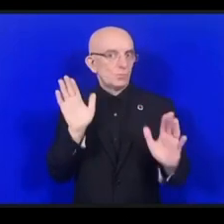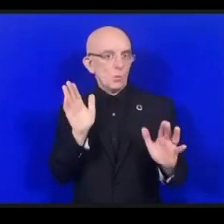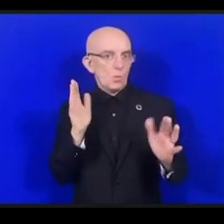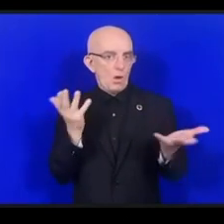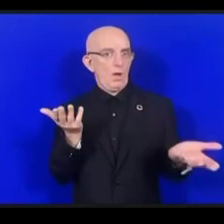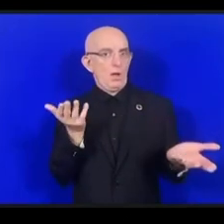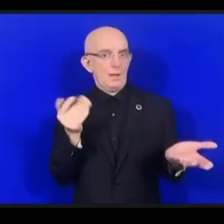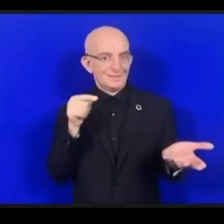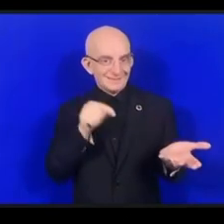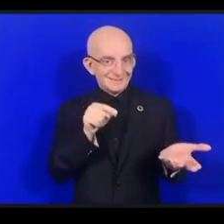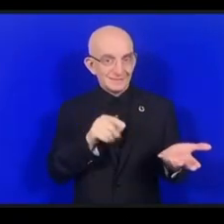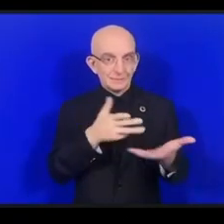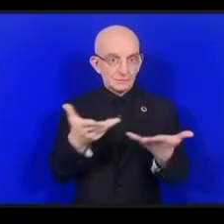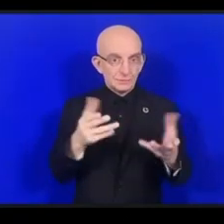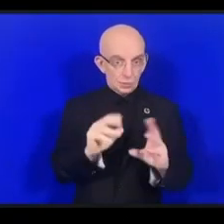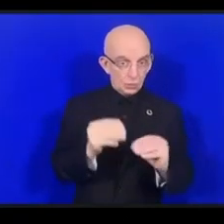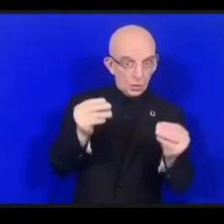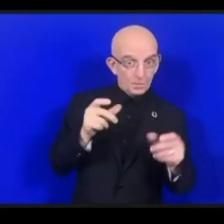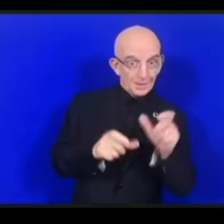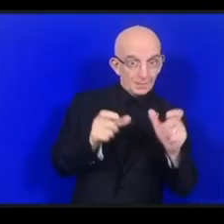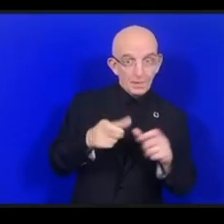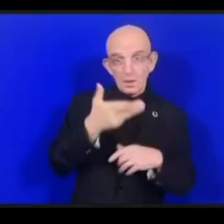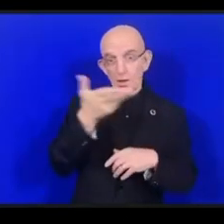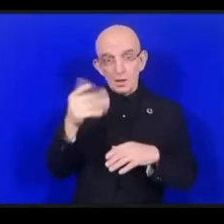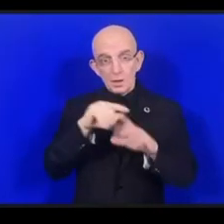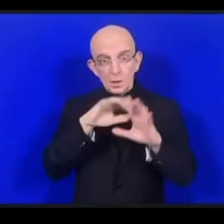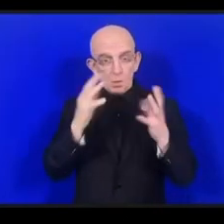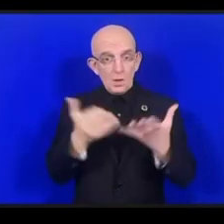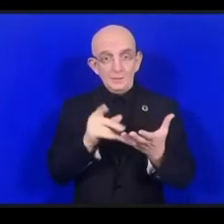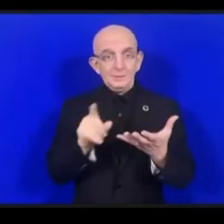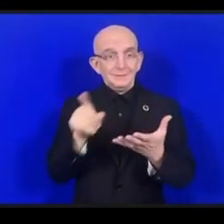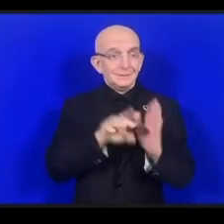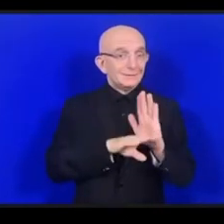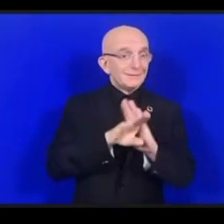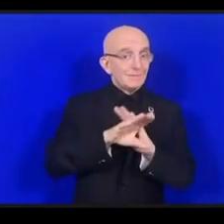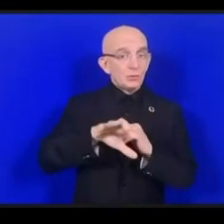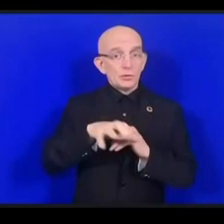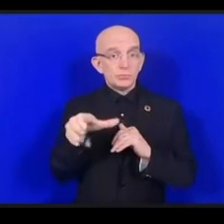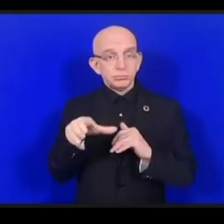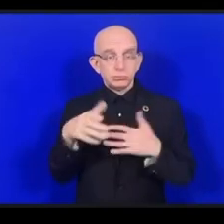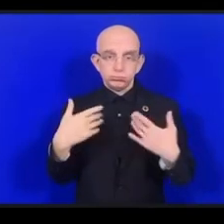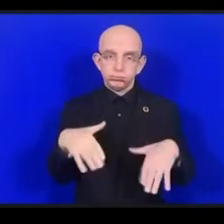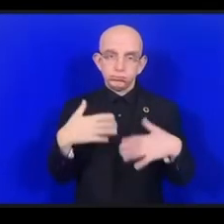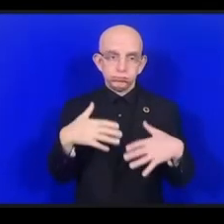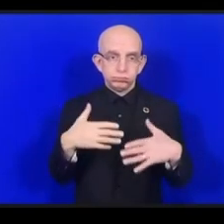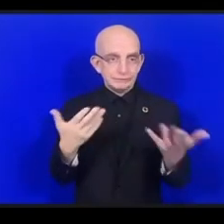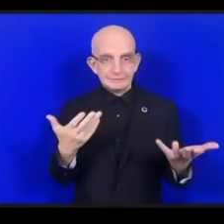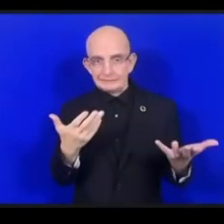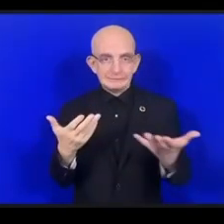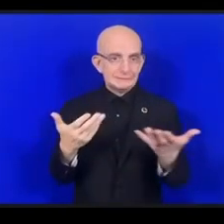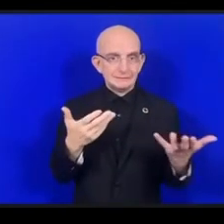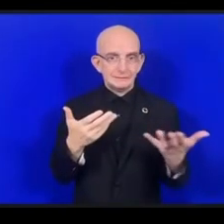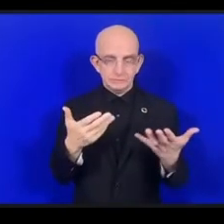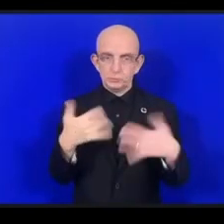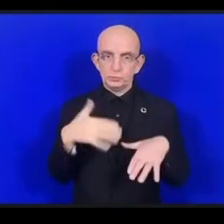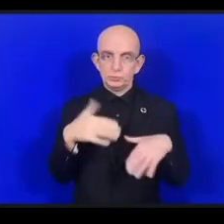发展中国家的年轻人，很多时候他们不了解互联网的影响，